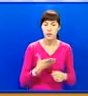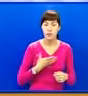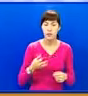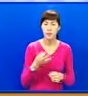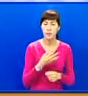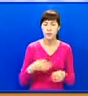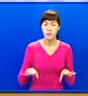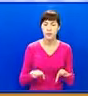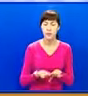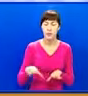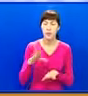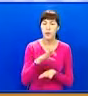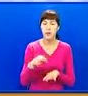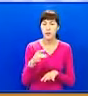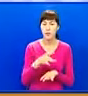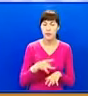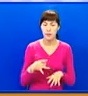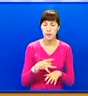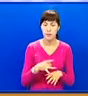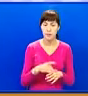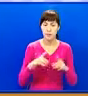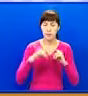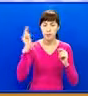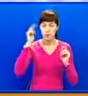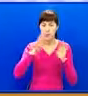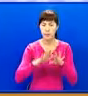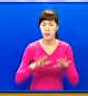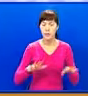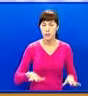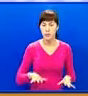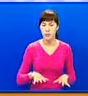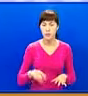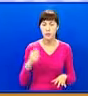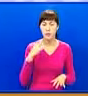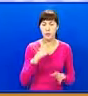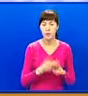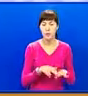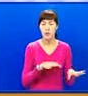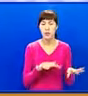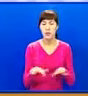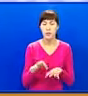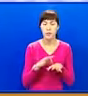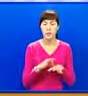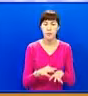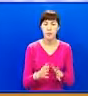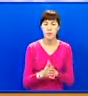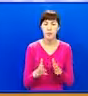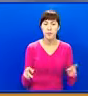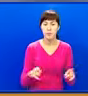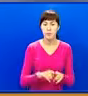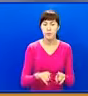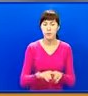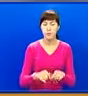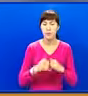облыс деңгейінде барлық аудандарда мектеп балалар арасында көптеп осында іс-шаралар өткізіп, кеңінен насихаттап